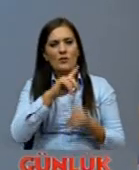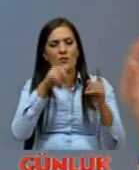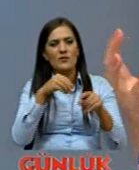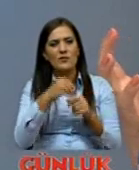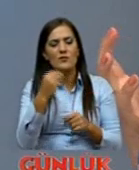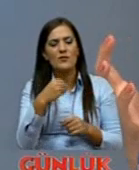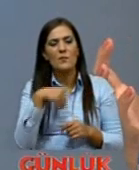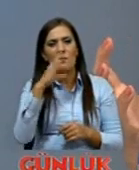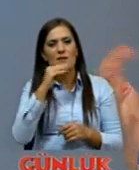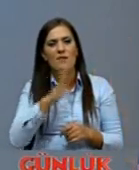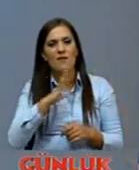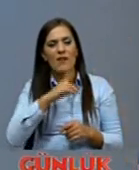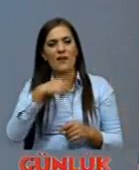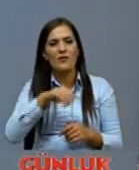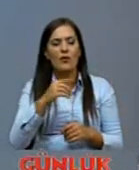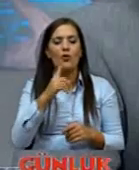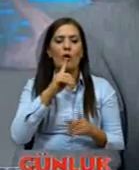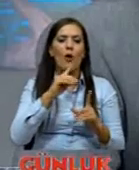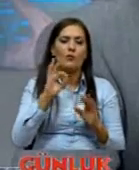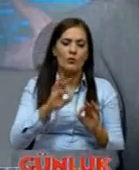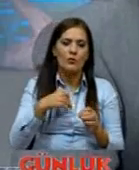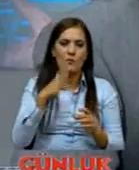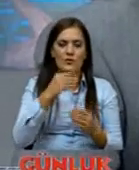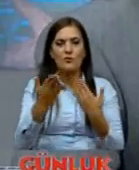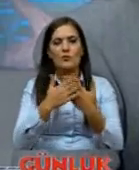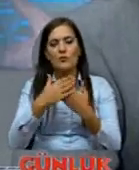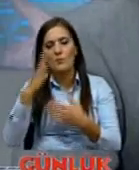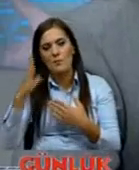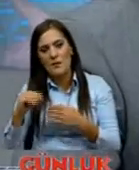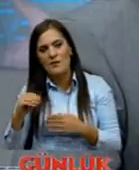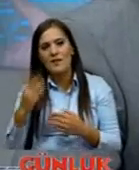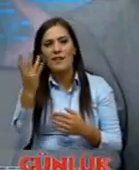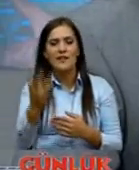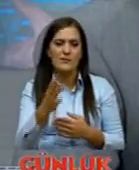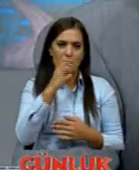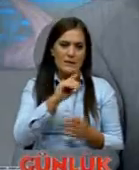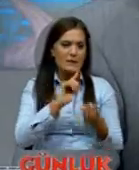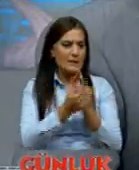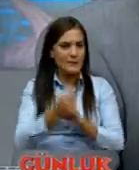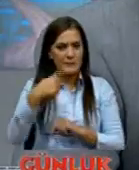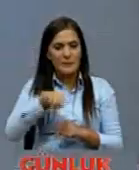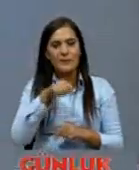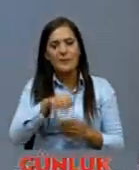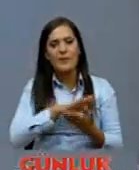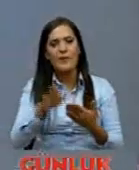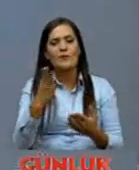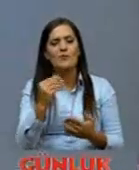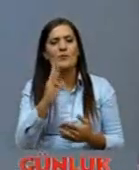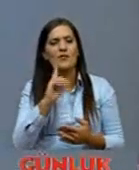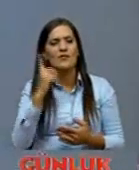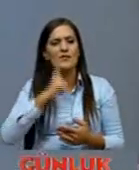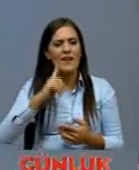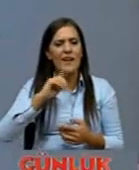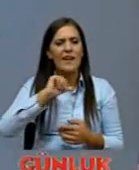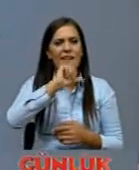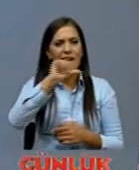pastalar vardı. Şu tematik pastalar. İşte doğum günü pastası, düğün pastası, nişan pastası filan. Üzerinde de bol şekerli,